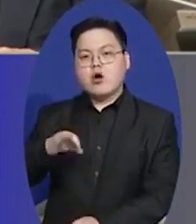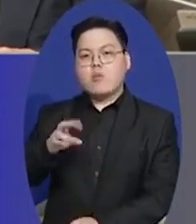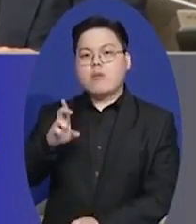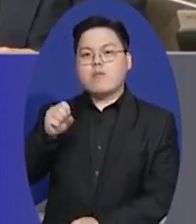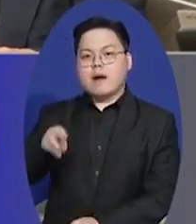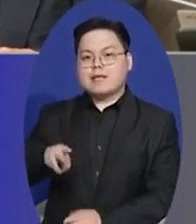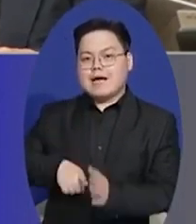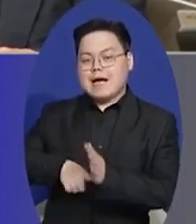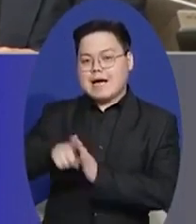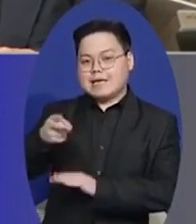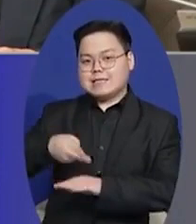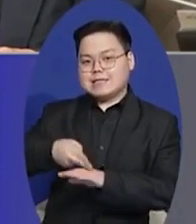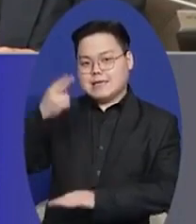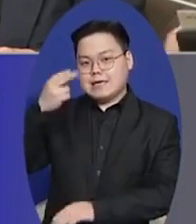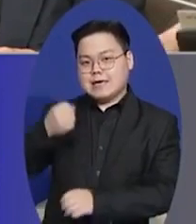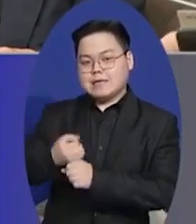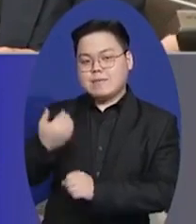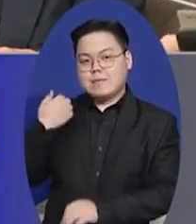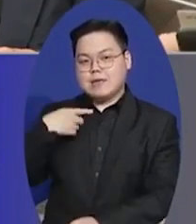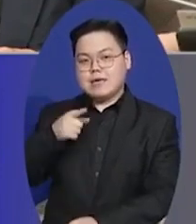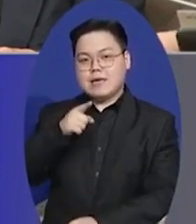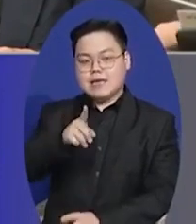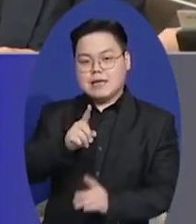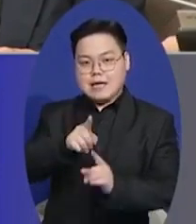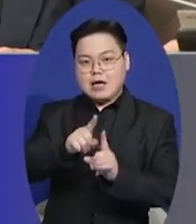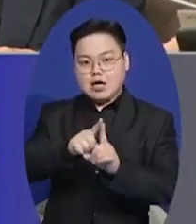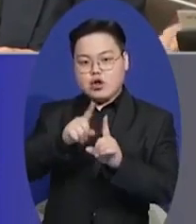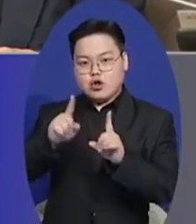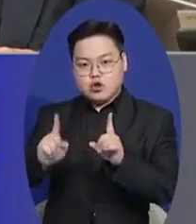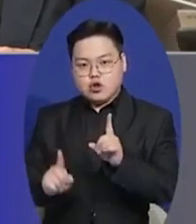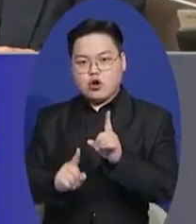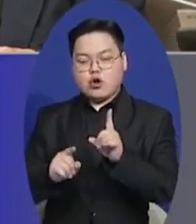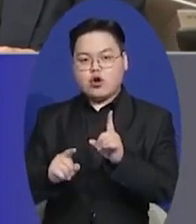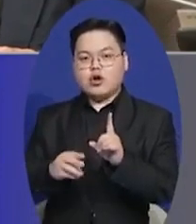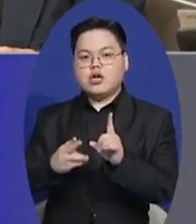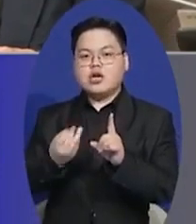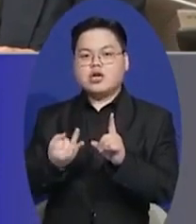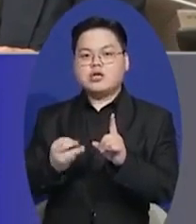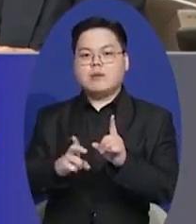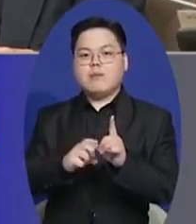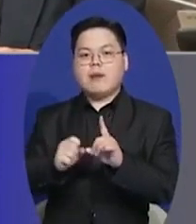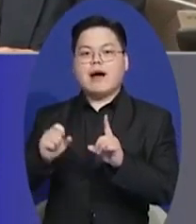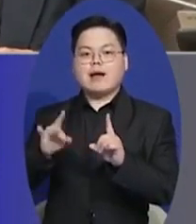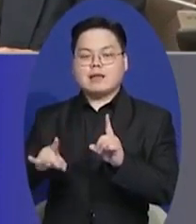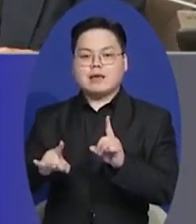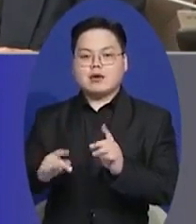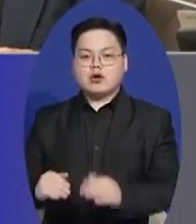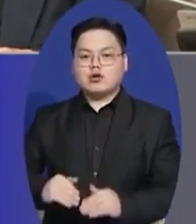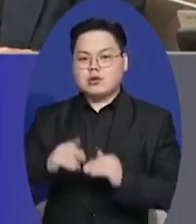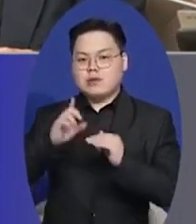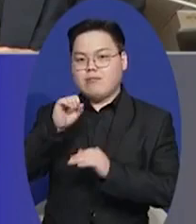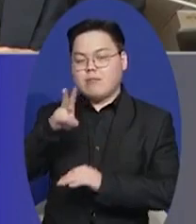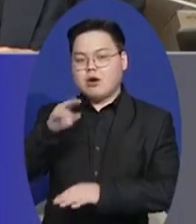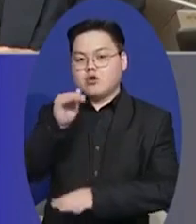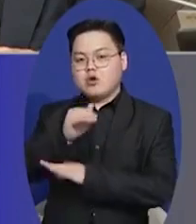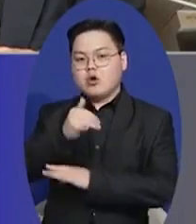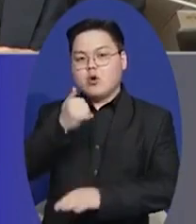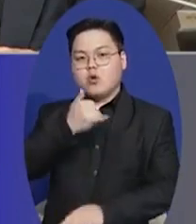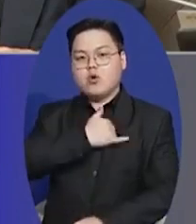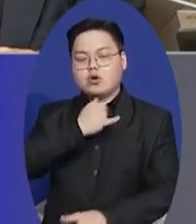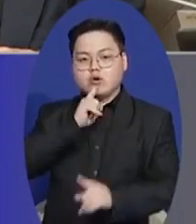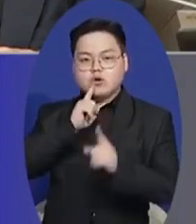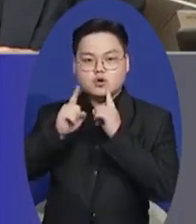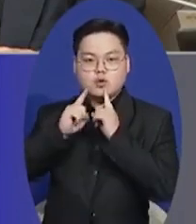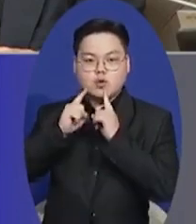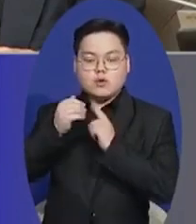ажиллаж исэн. Таны дор ажиллаж исэн төрийн нарийн бичгийн дарга Шинбаатар хөгжлийн банкны төлөөлөл өдөр зөвлөлийн даргаар ажиллаж